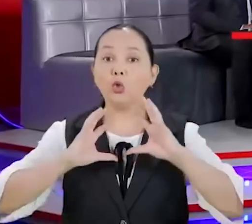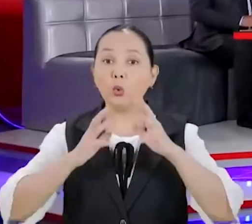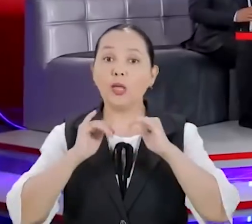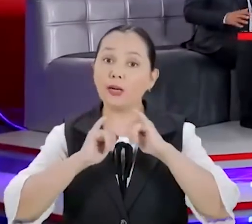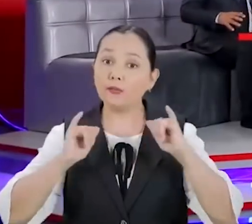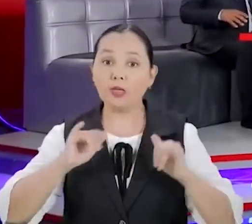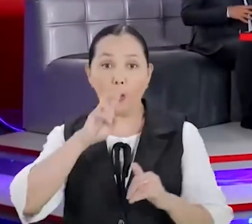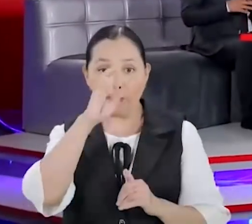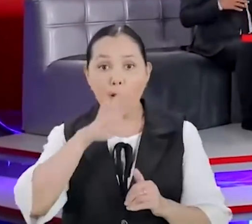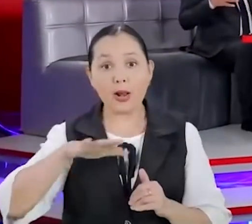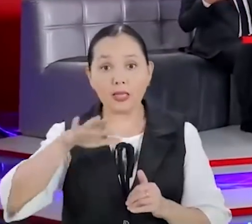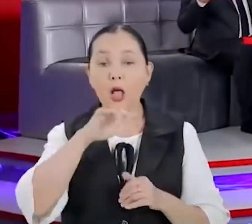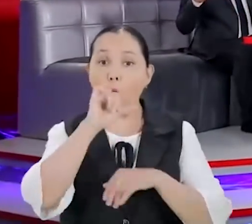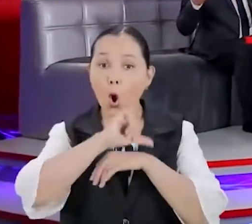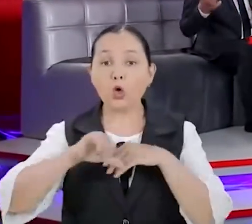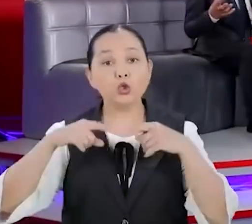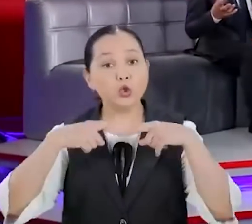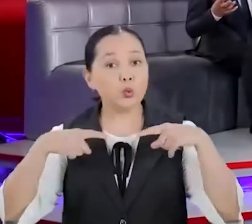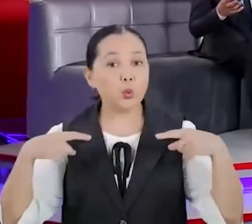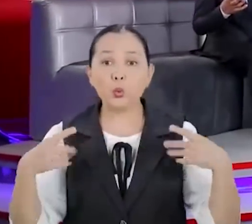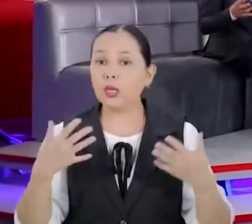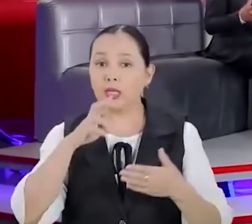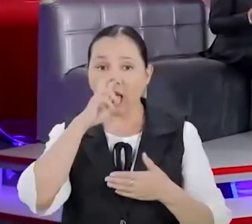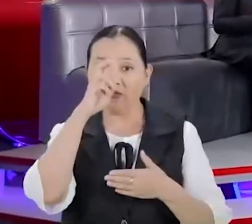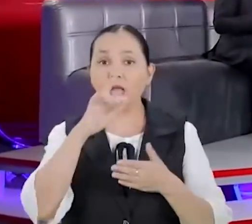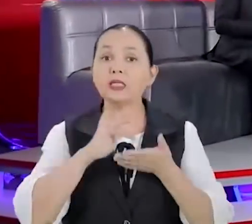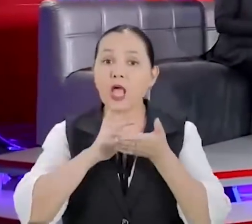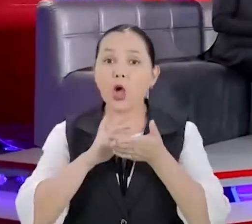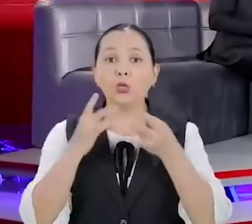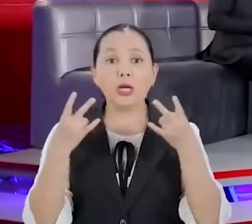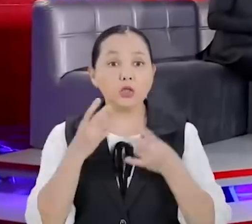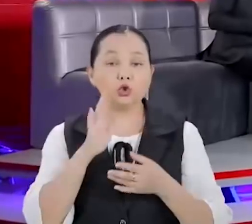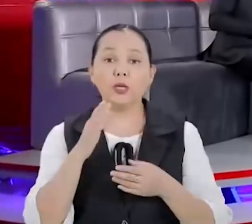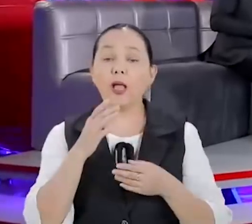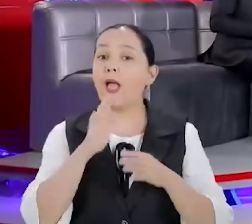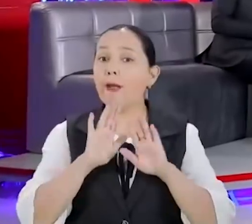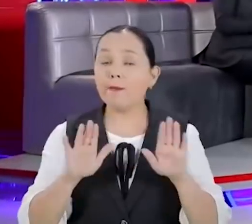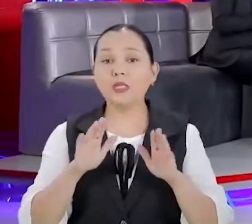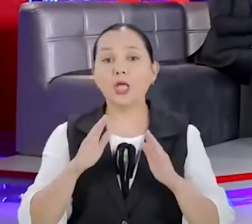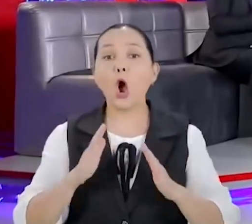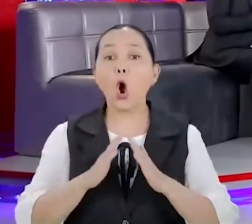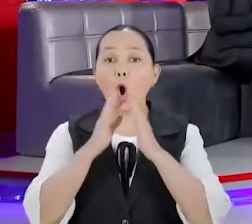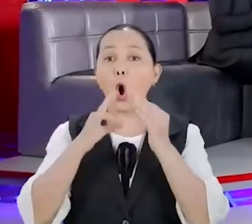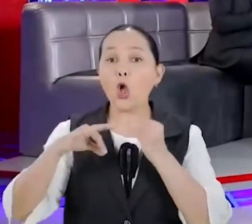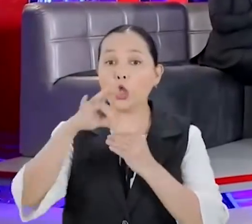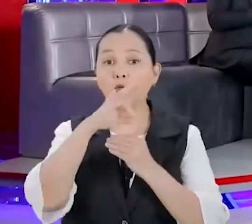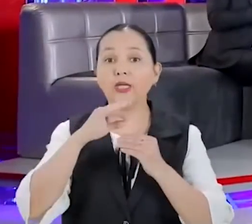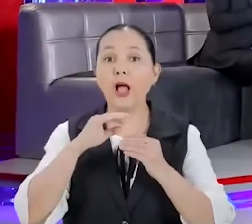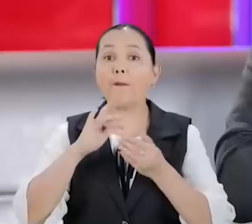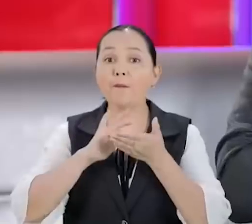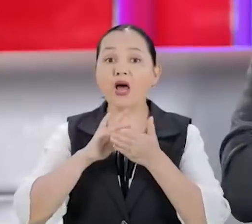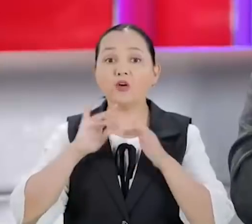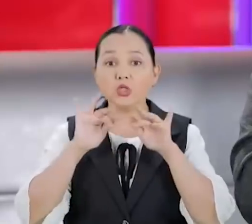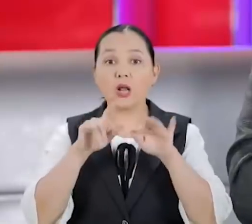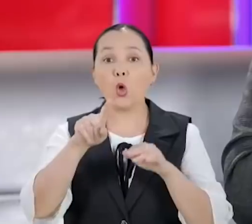Dünyanın rivojlangan mamlakatlariga xorijning turli davlatlariga sayohat qilish haqida emas, koinotga parvoz qilib,